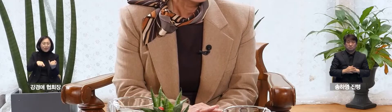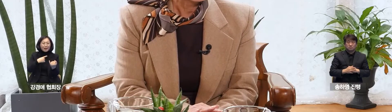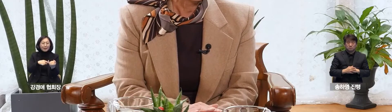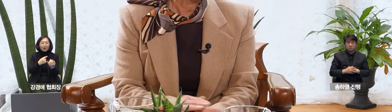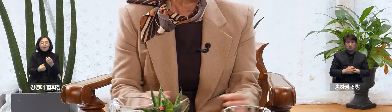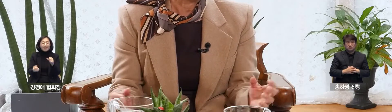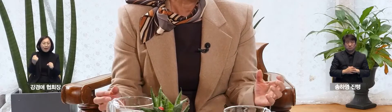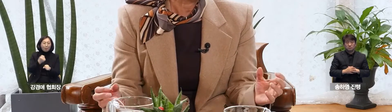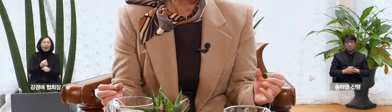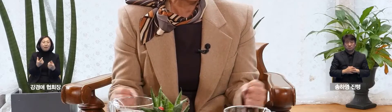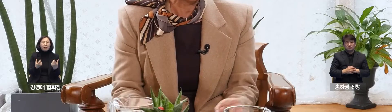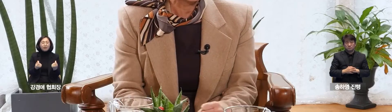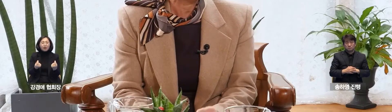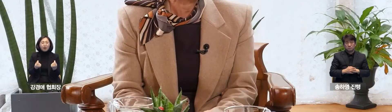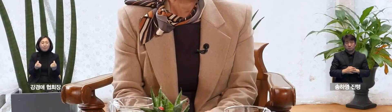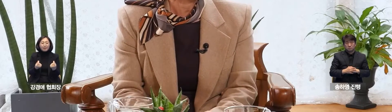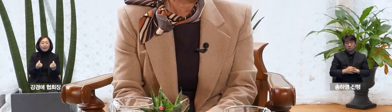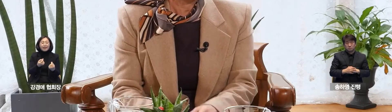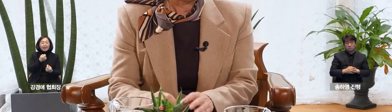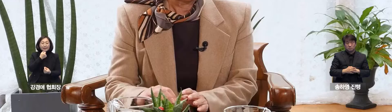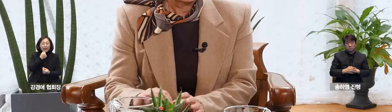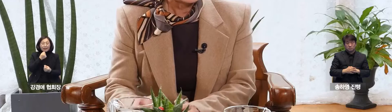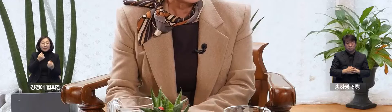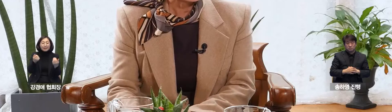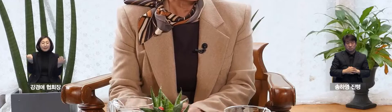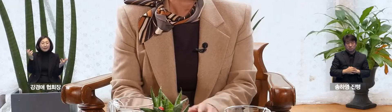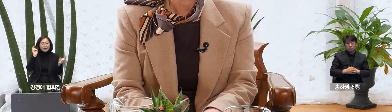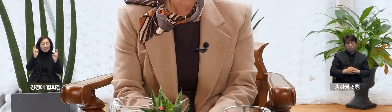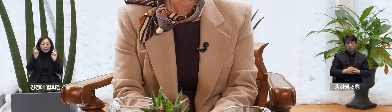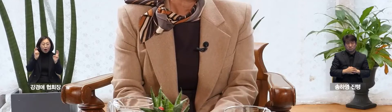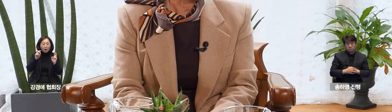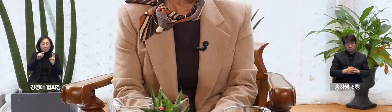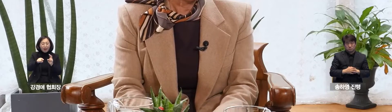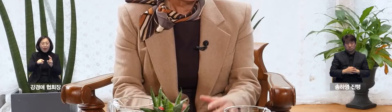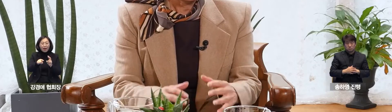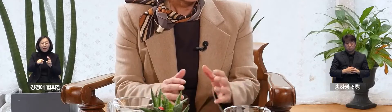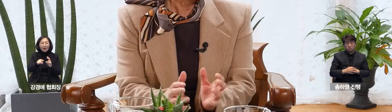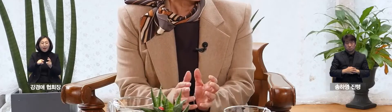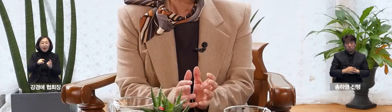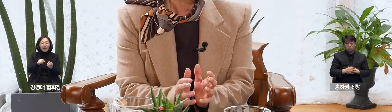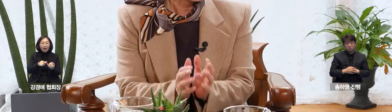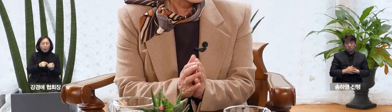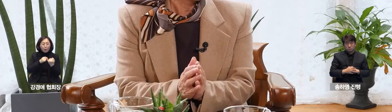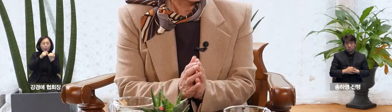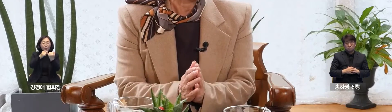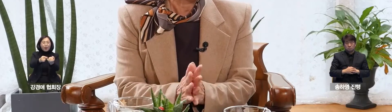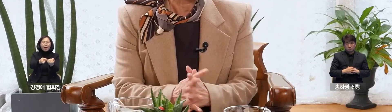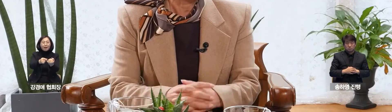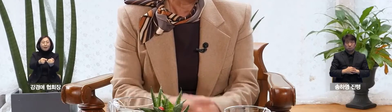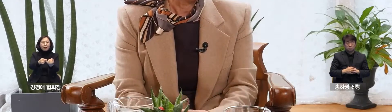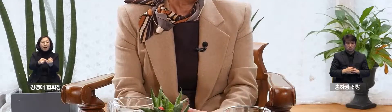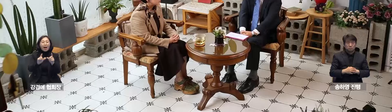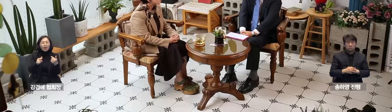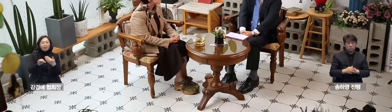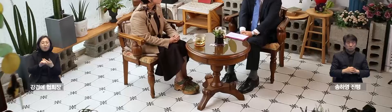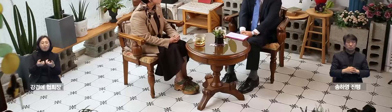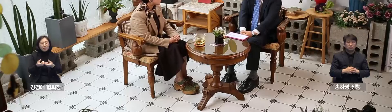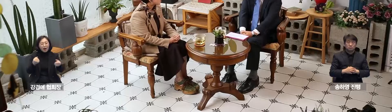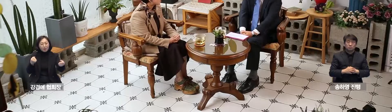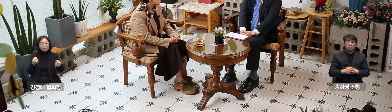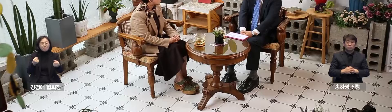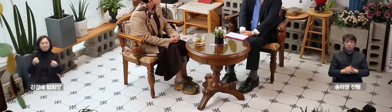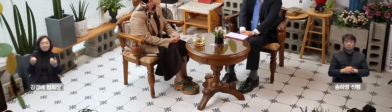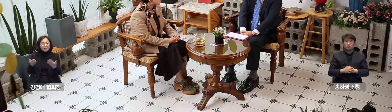못지않게 같은 작은 기업들의 뭐 고용도 하고 혹은 따로 만들어서 센터를 만들어서 그렇게